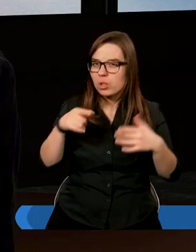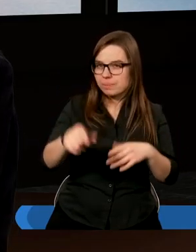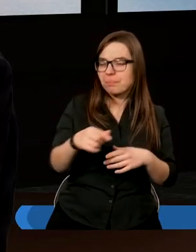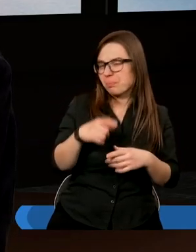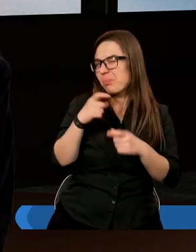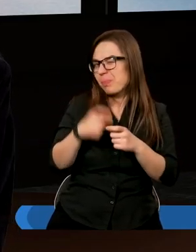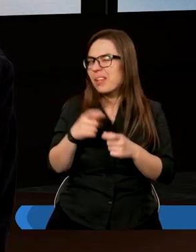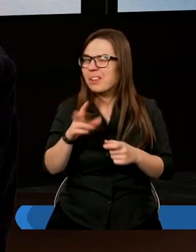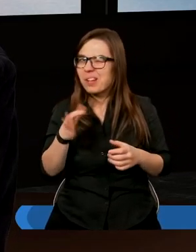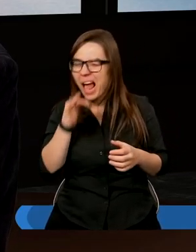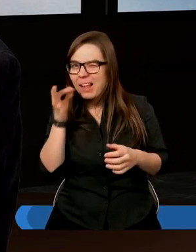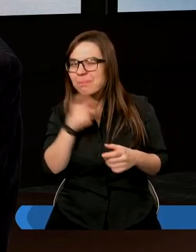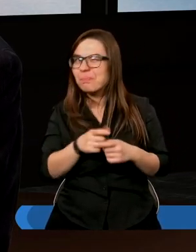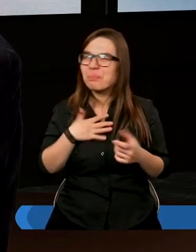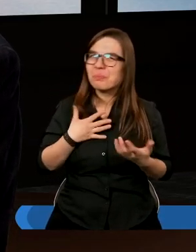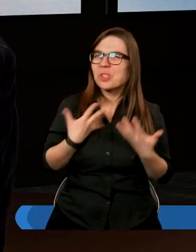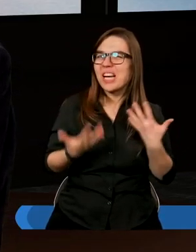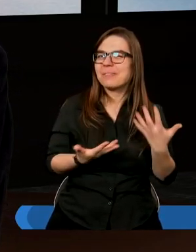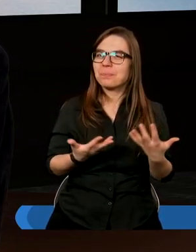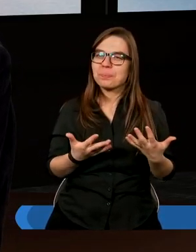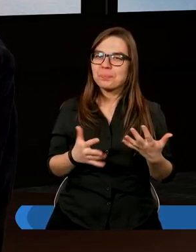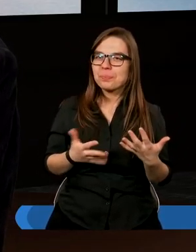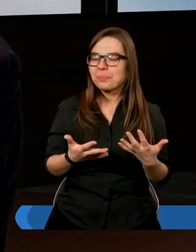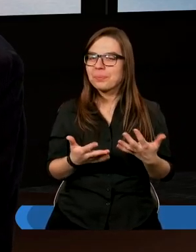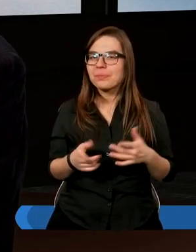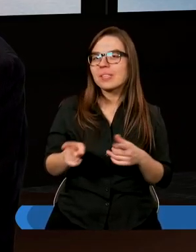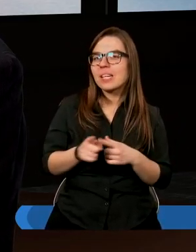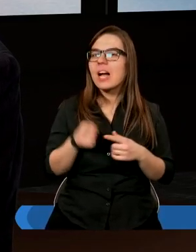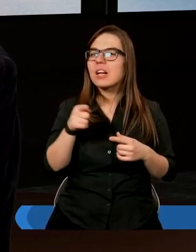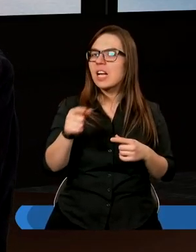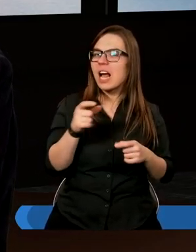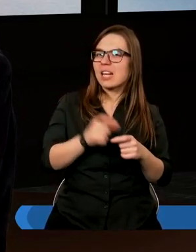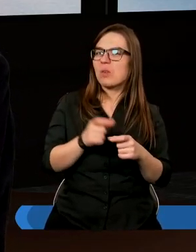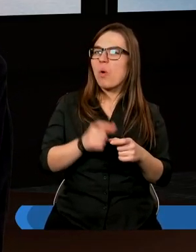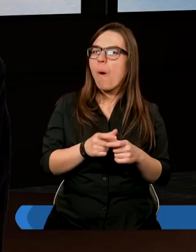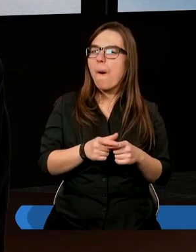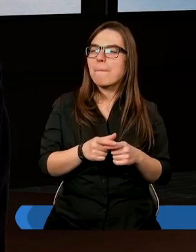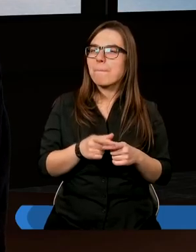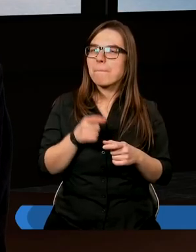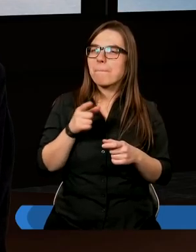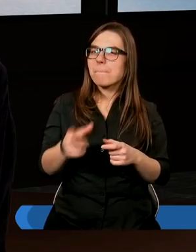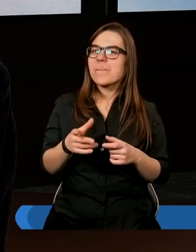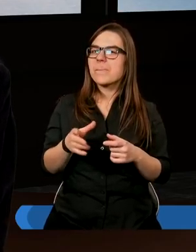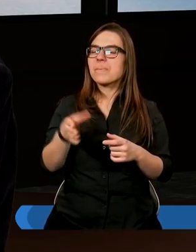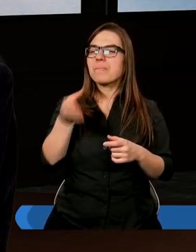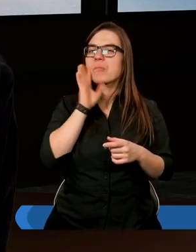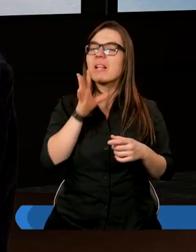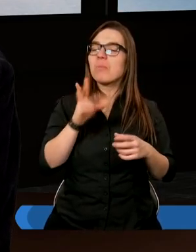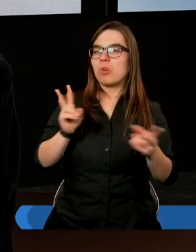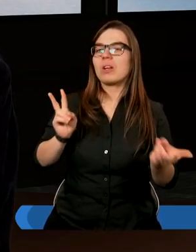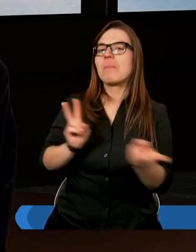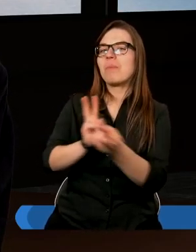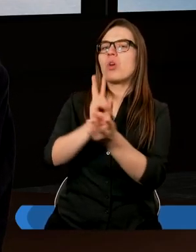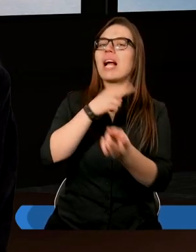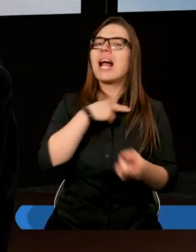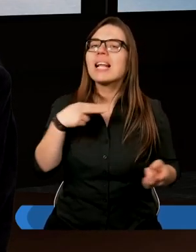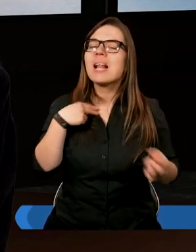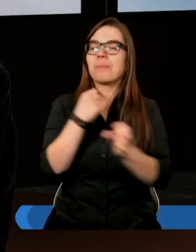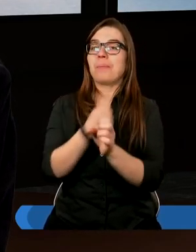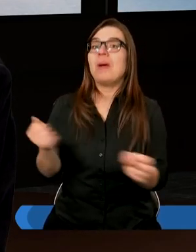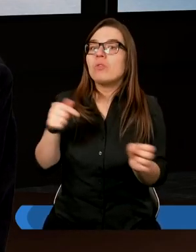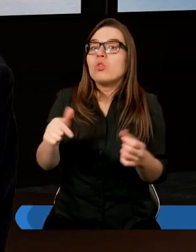jest najlepsze słowo. Ja sądzę to są słowa przy spotkaniu z naszym Zbawicielem na którego